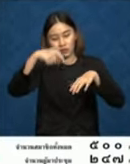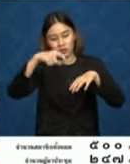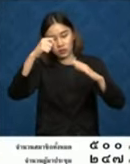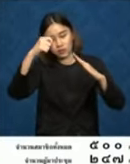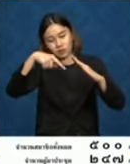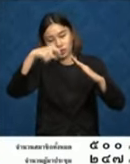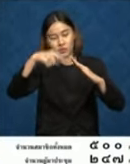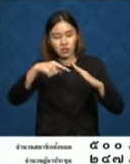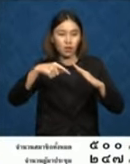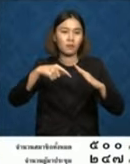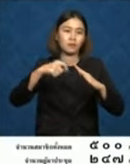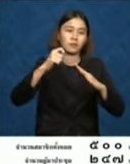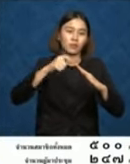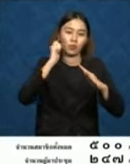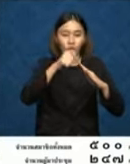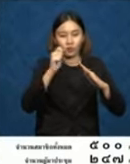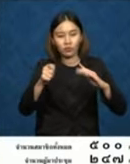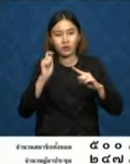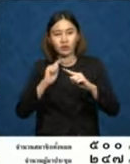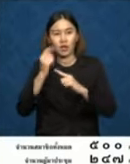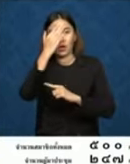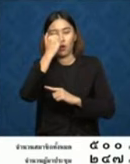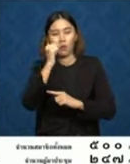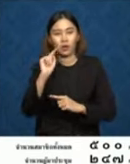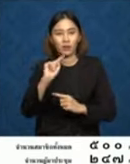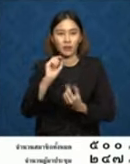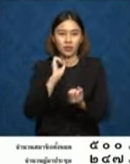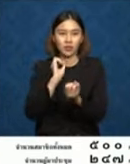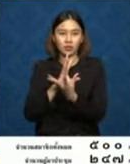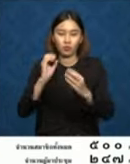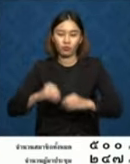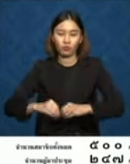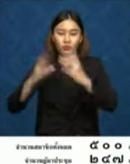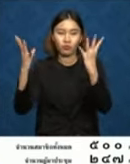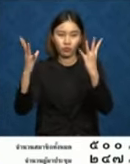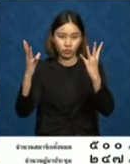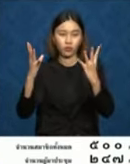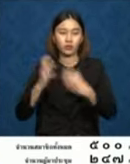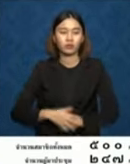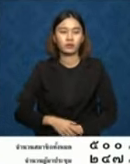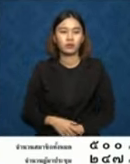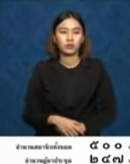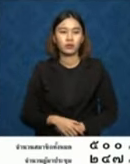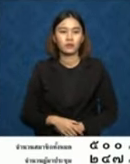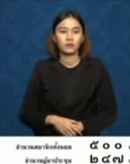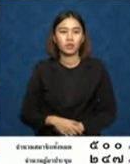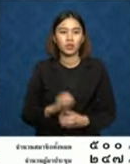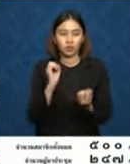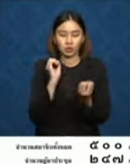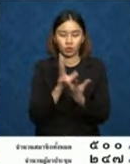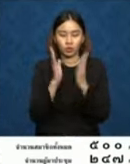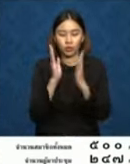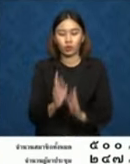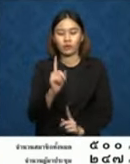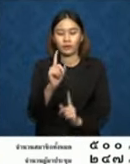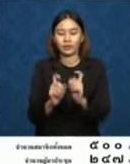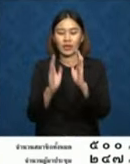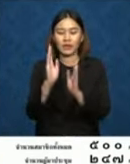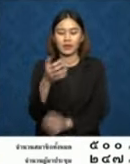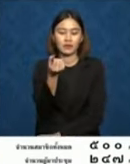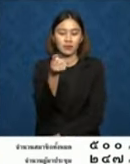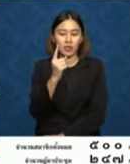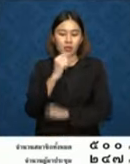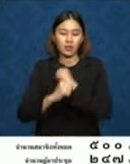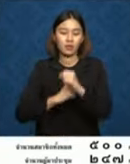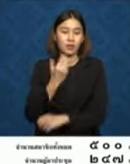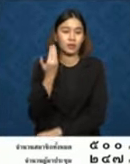ให้กับผู้ประสบภัยเหตุการณ์โกดังเก็บดอกไม้เพลิงดอกไม้ไฟเพลิงระเบิดทำให้มีผู้เสียชีวิต11ศพเมื่อ